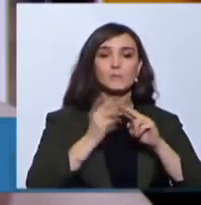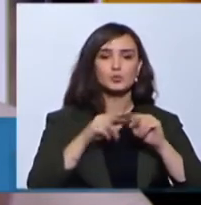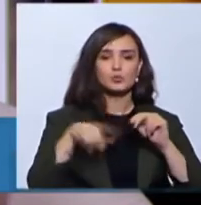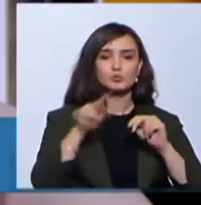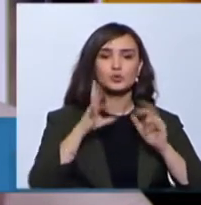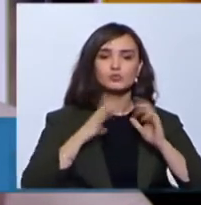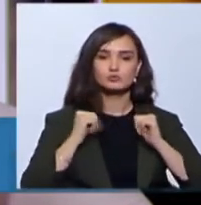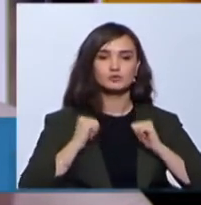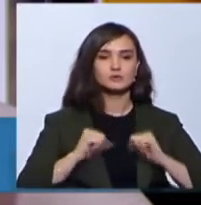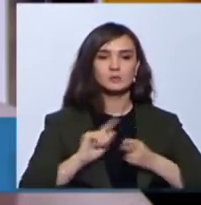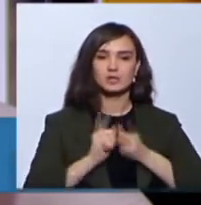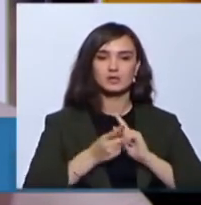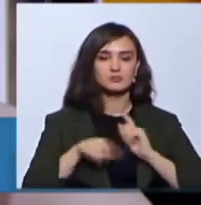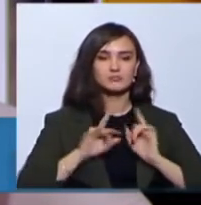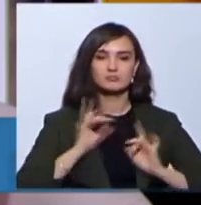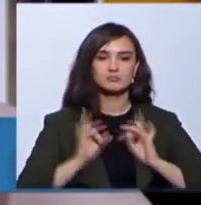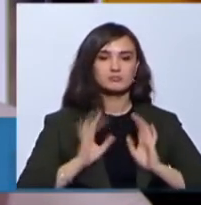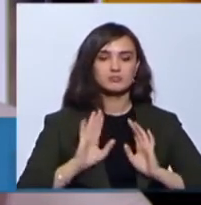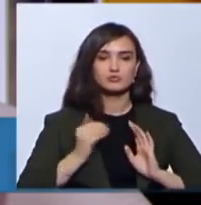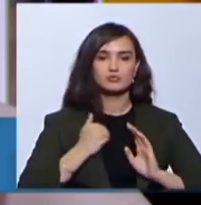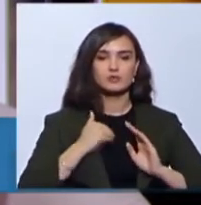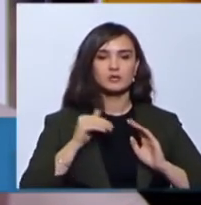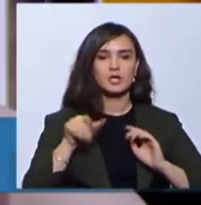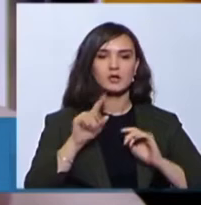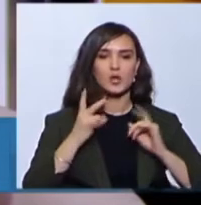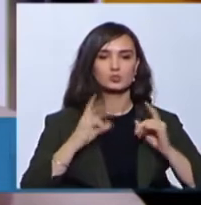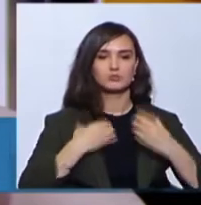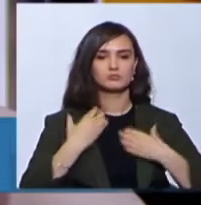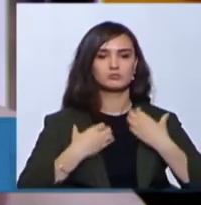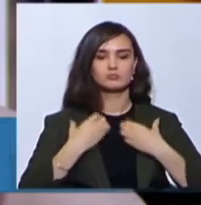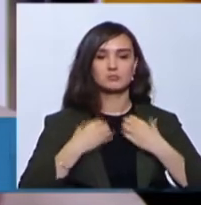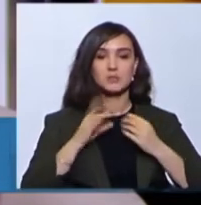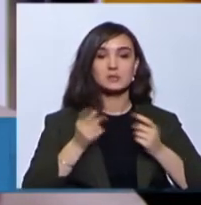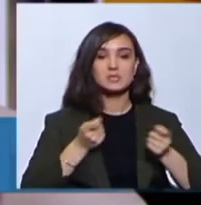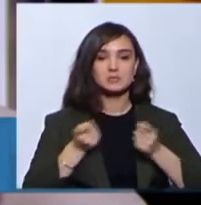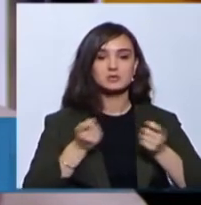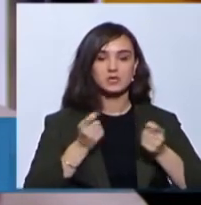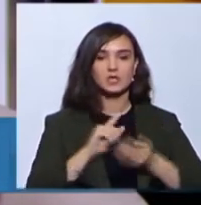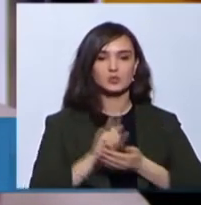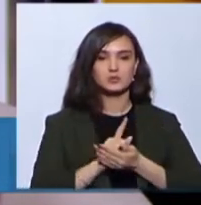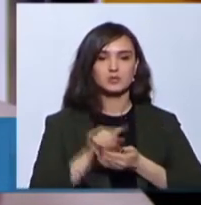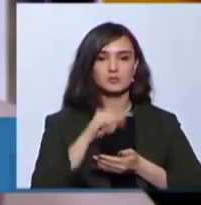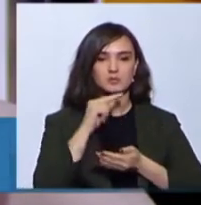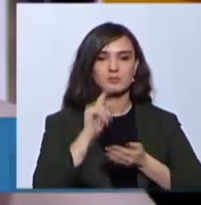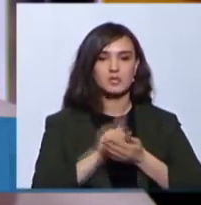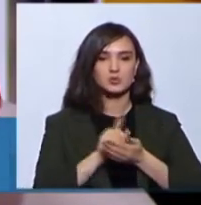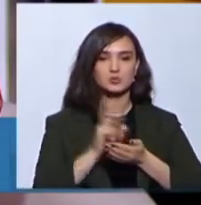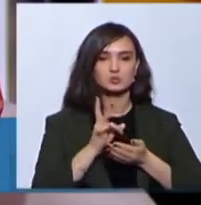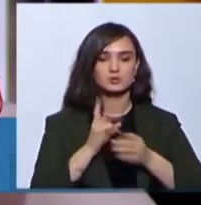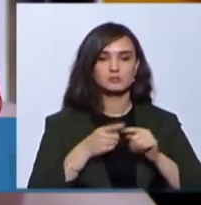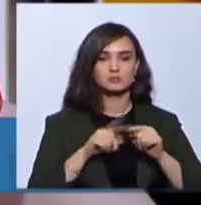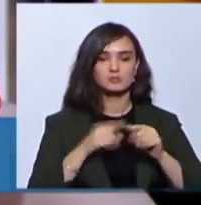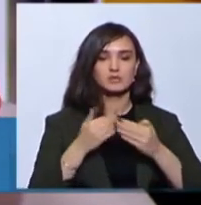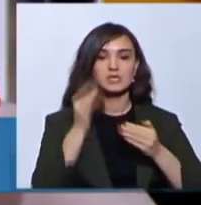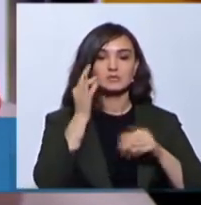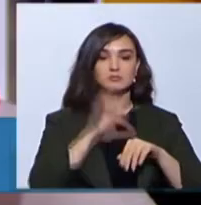მაქსიმალურად იყვნენ მშვიდად. რა თქმა უნდა, ჩვენ არ გვაქვს პანიკის საფუძველი, მაგრამ სიფრთხილე აუცილებლად უნდა დავიცვათ და ეს